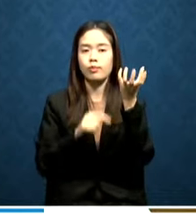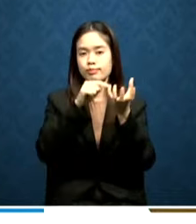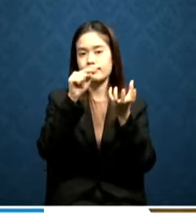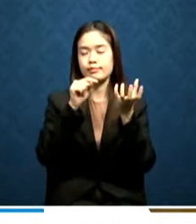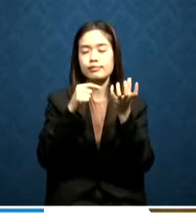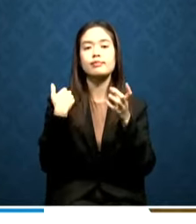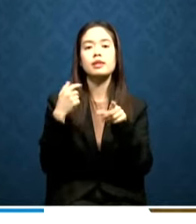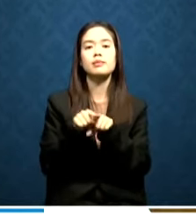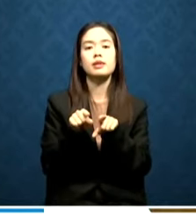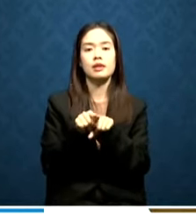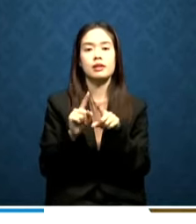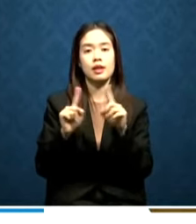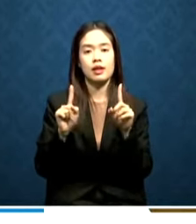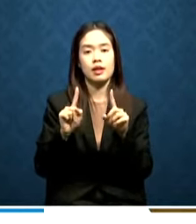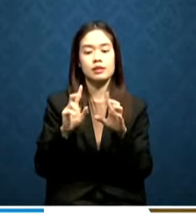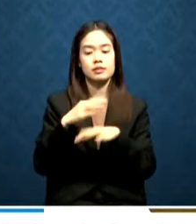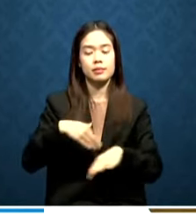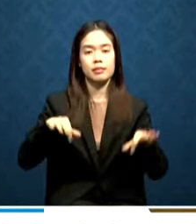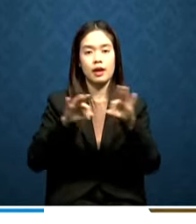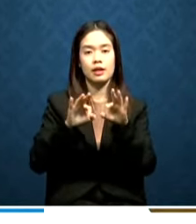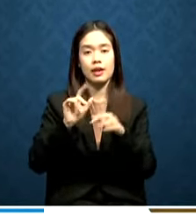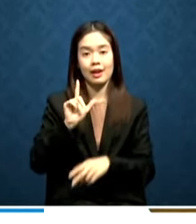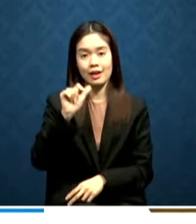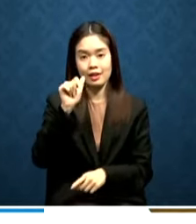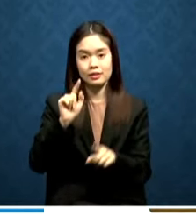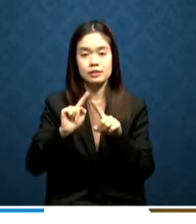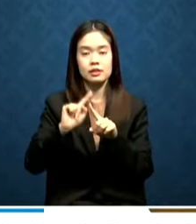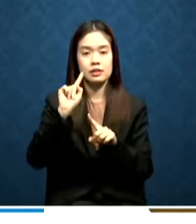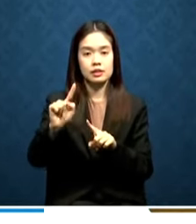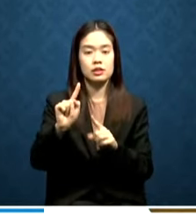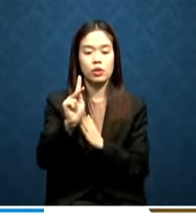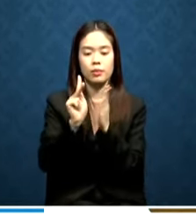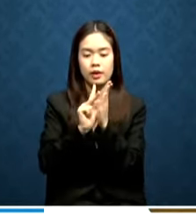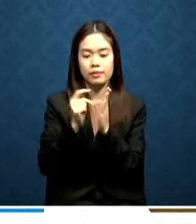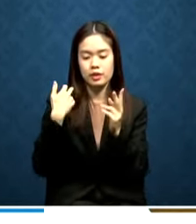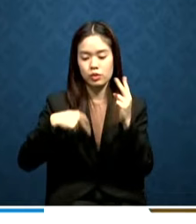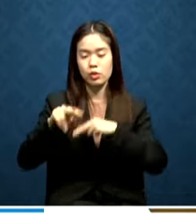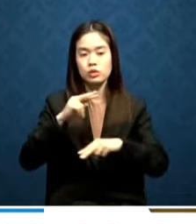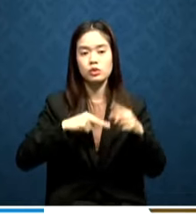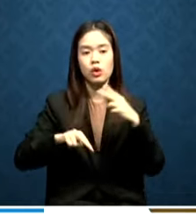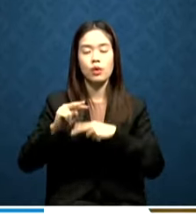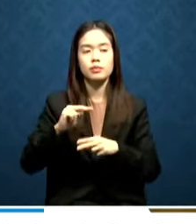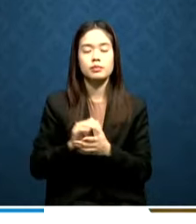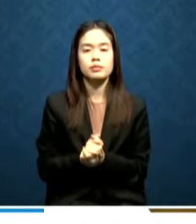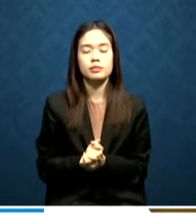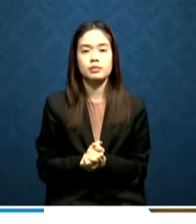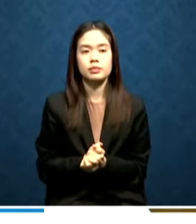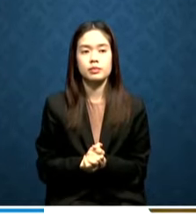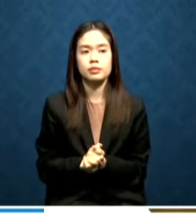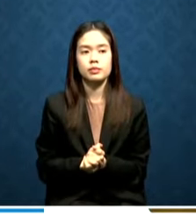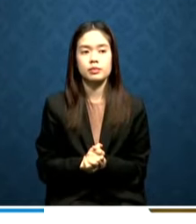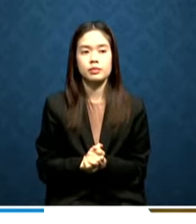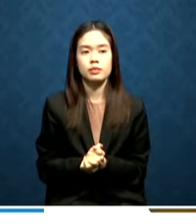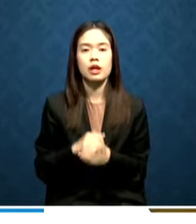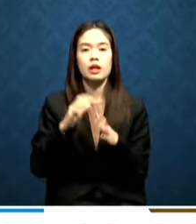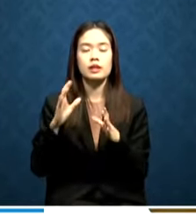ไหร่แต่ว่าหลักการแรกเนี่ยผมไปตรวจสอบดูการทำกฎหมายฉบับนี้มีความเห็นกันเยอะและสุดท้ายเนี่ยเคาะเป็นต